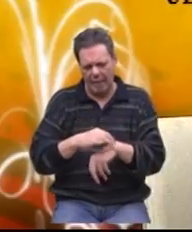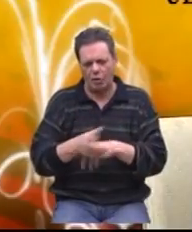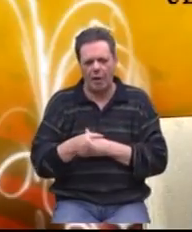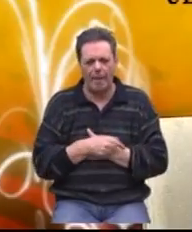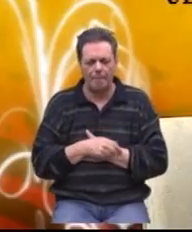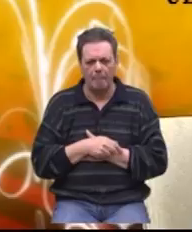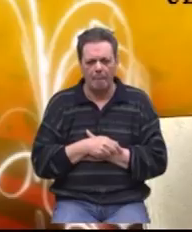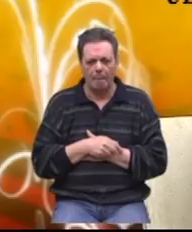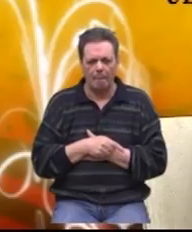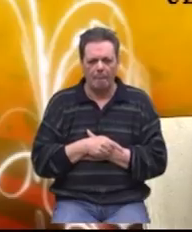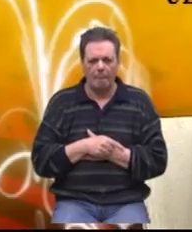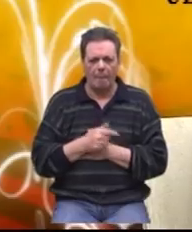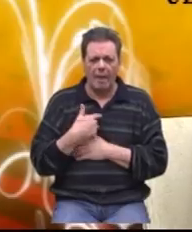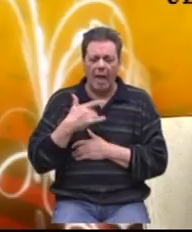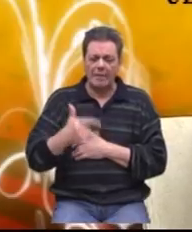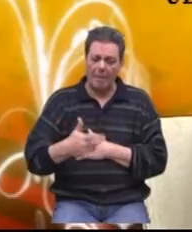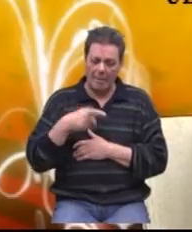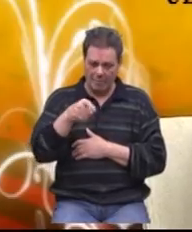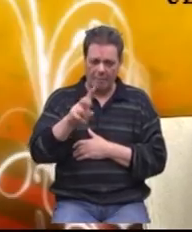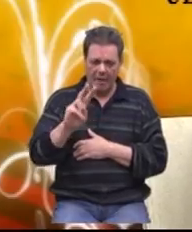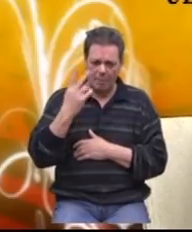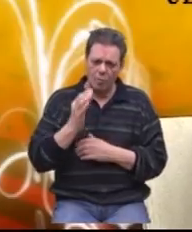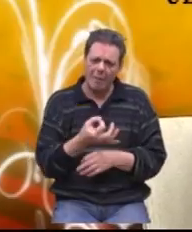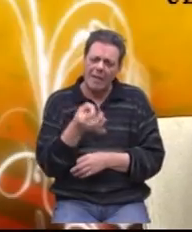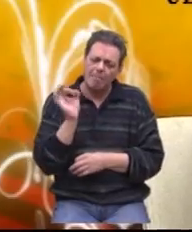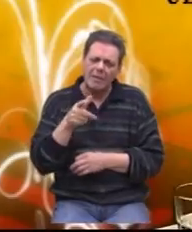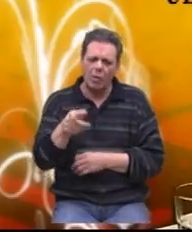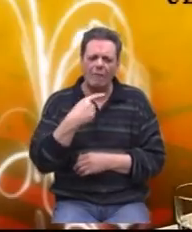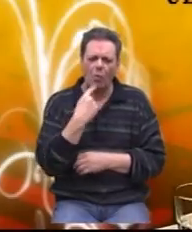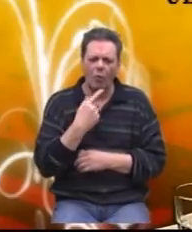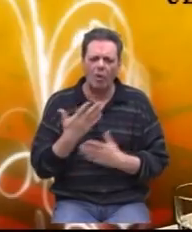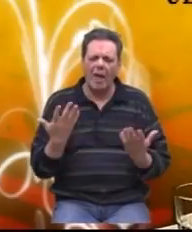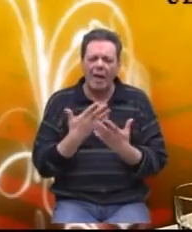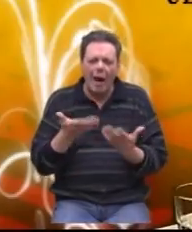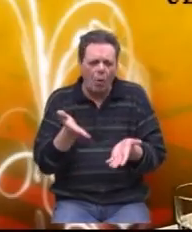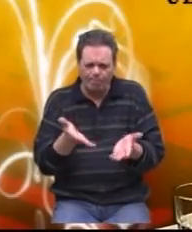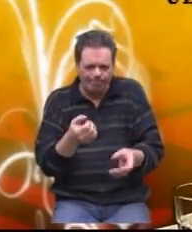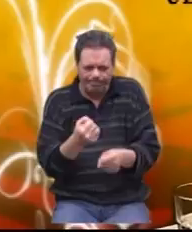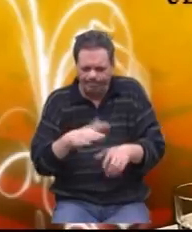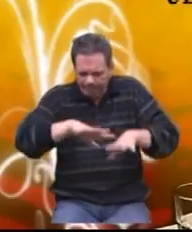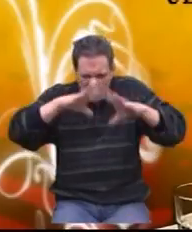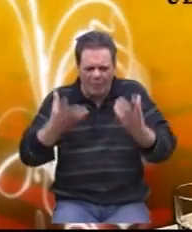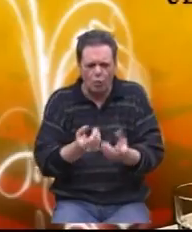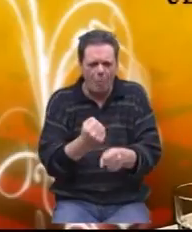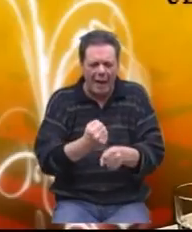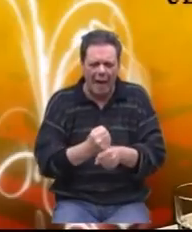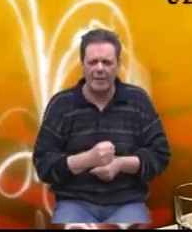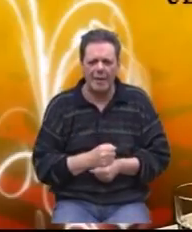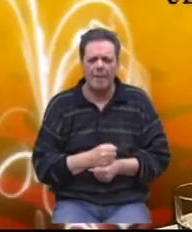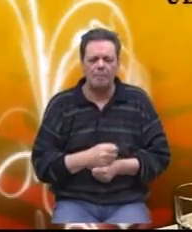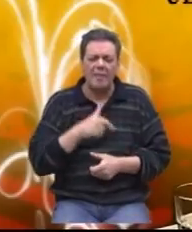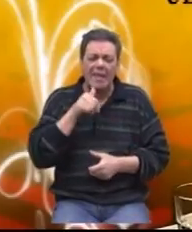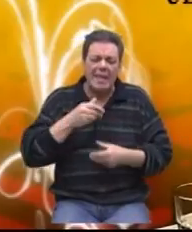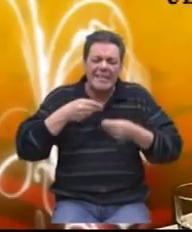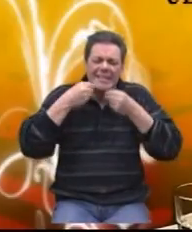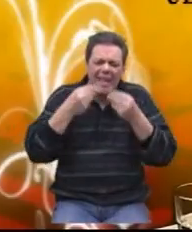Znači, vi ste, u stvari, ja sam vas danas pozvala specijalno da nam govorite kako funkcionira, ali to ćemo malo ispresjecati,